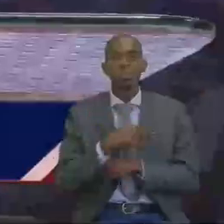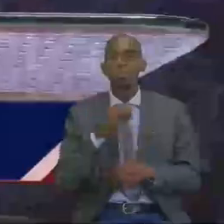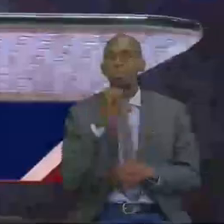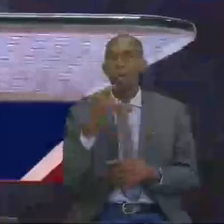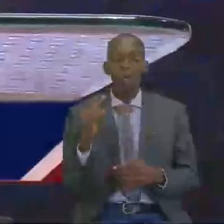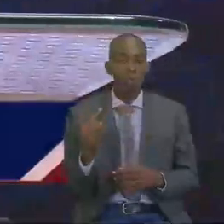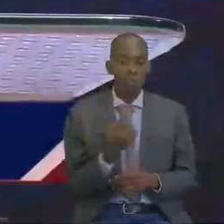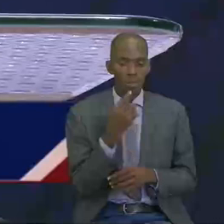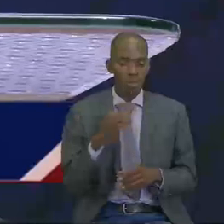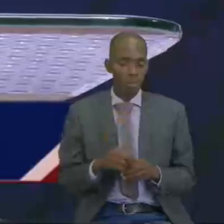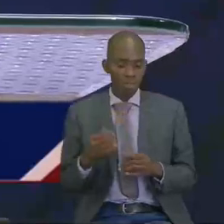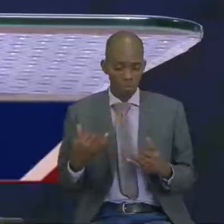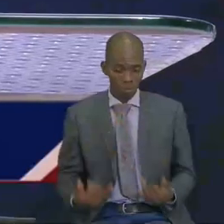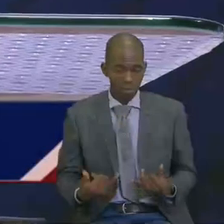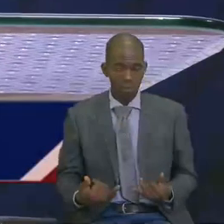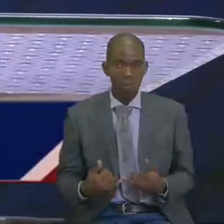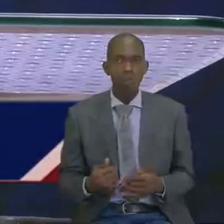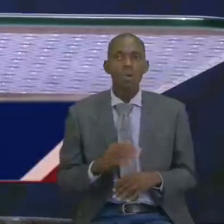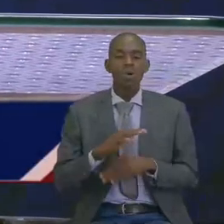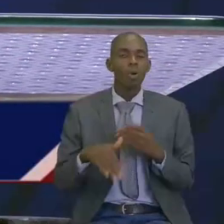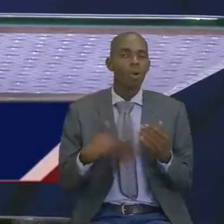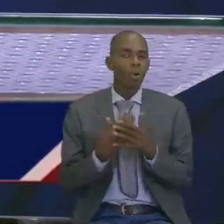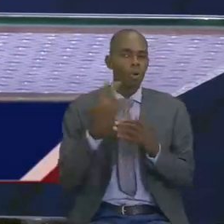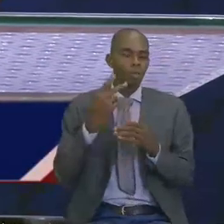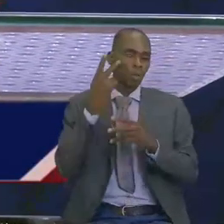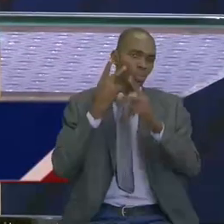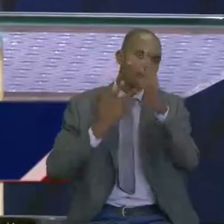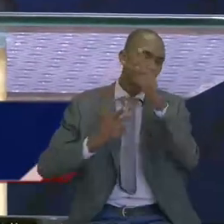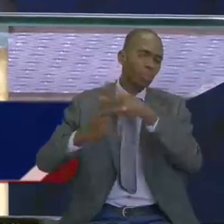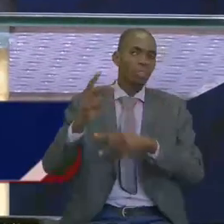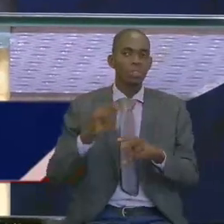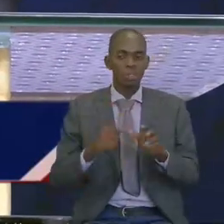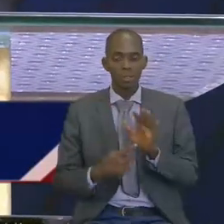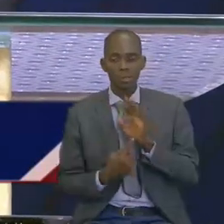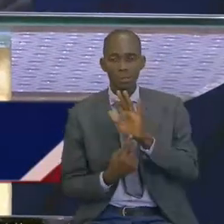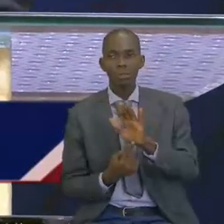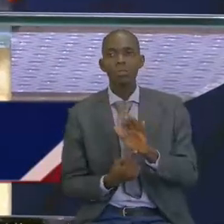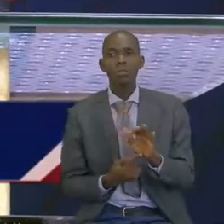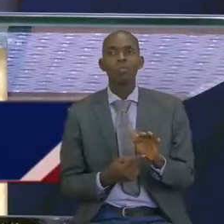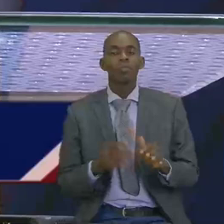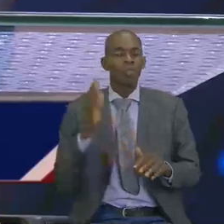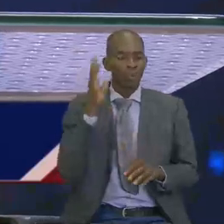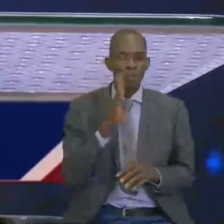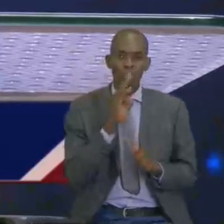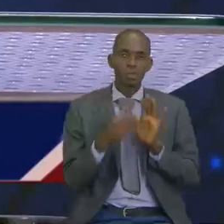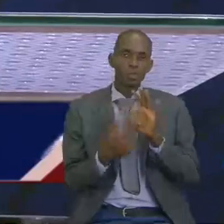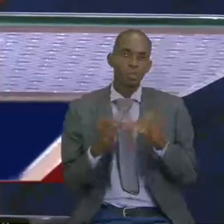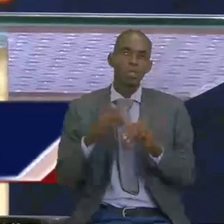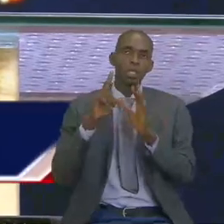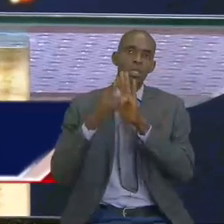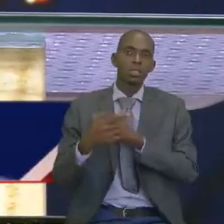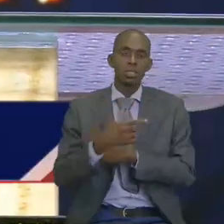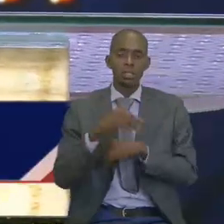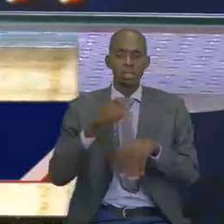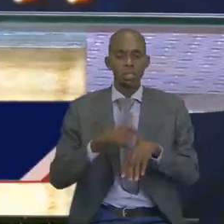en ces jours toutes les révélations prophétiques seront accomplies dans la suite des temps. Le temps de